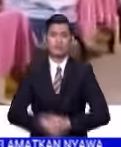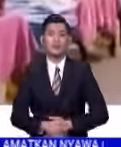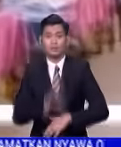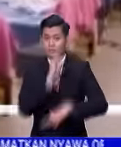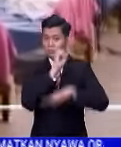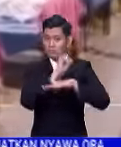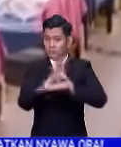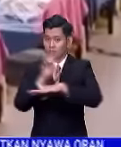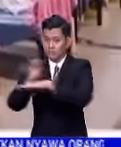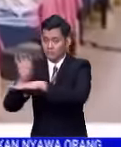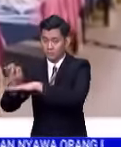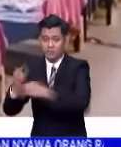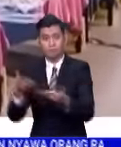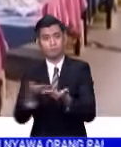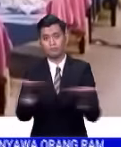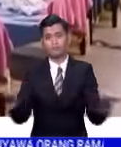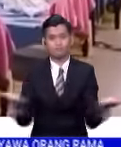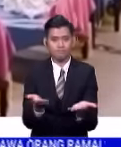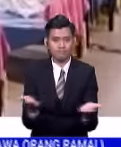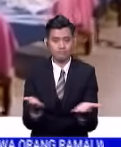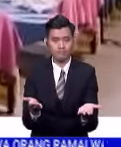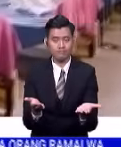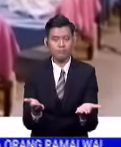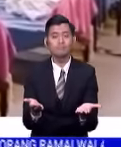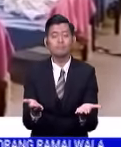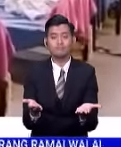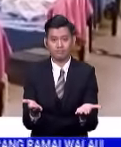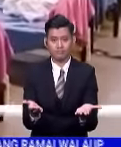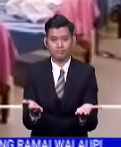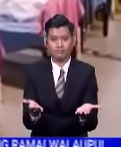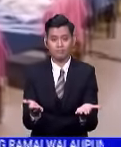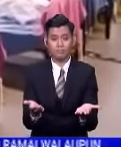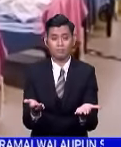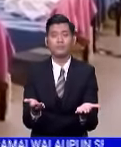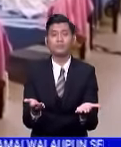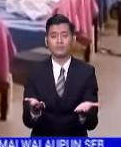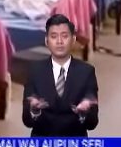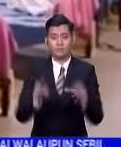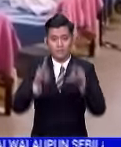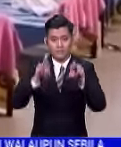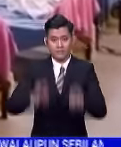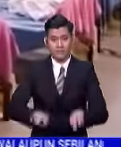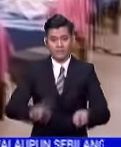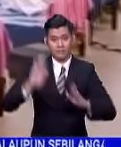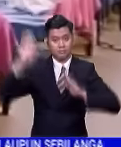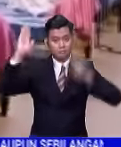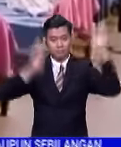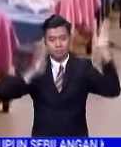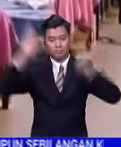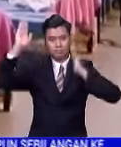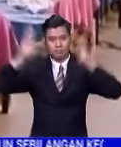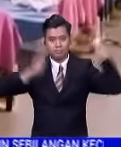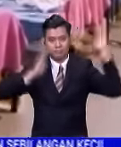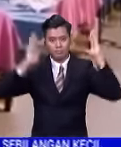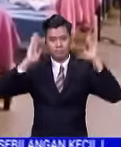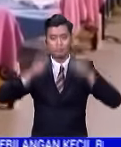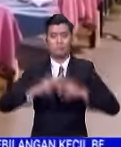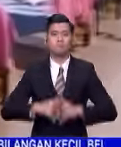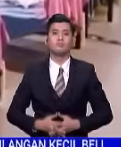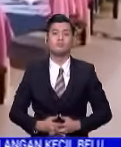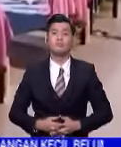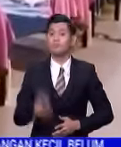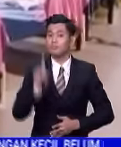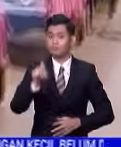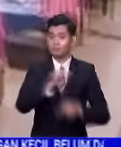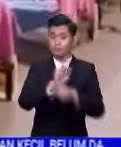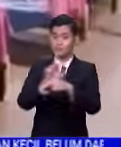Pesanan saya untuk semua yang di Malaysia kita, khususnya kawan-kawan sama andai semua,